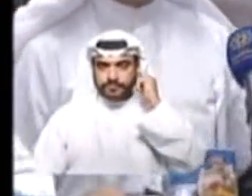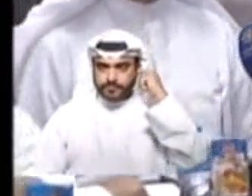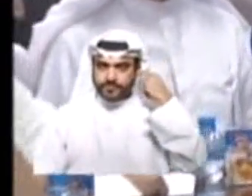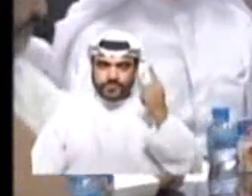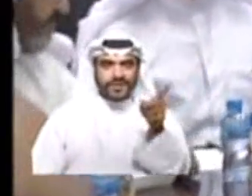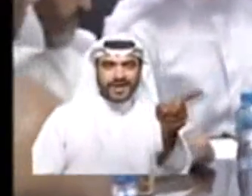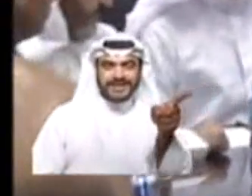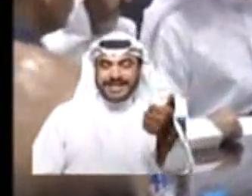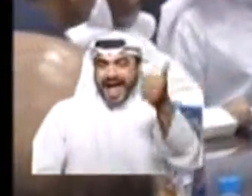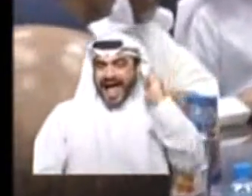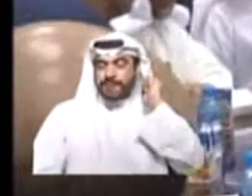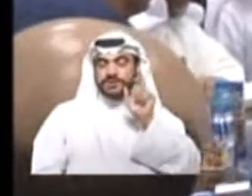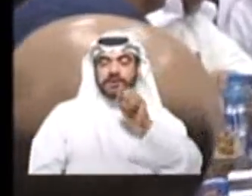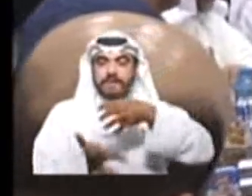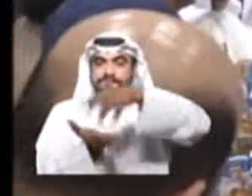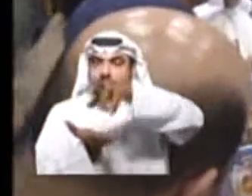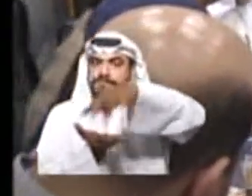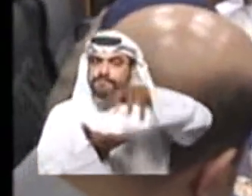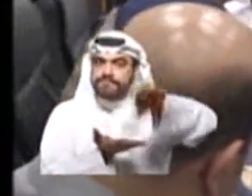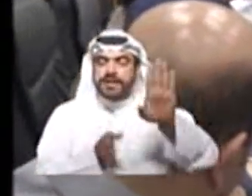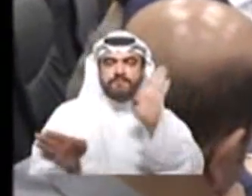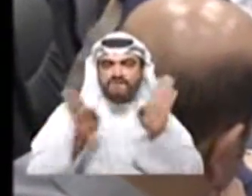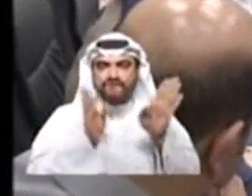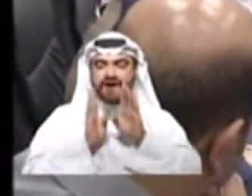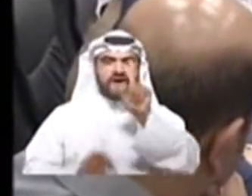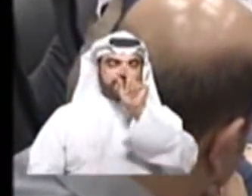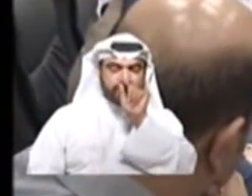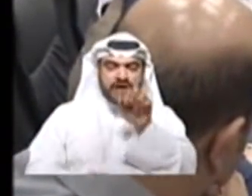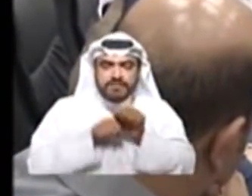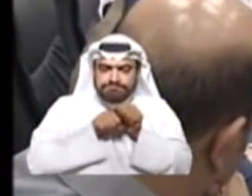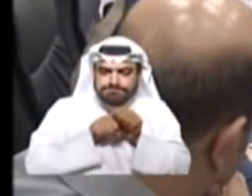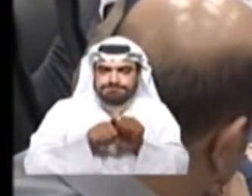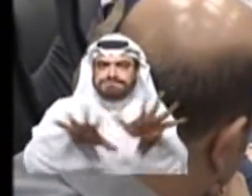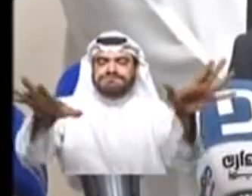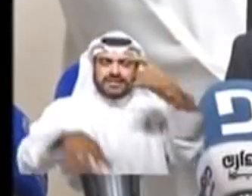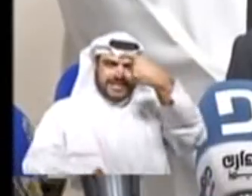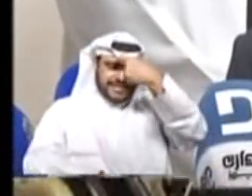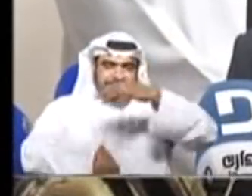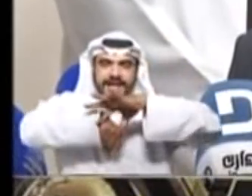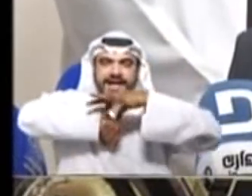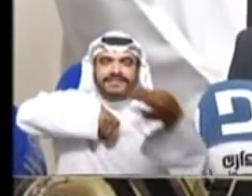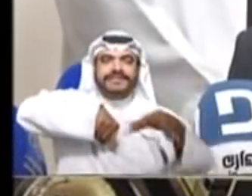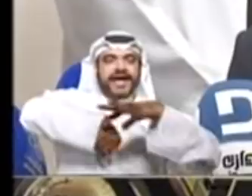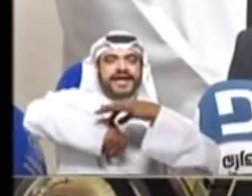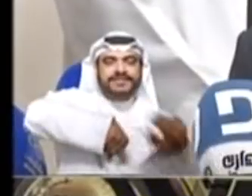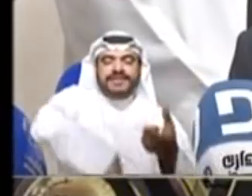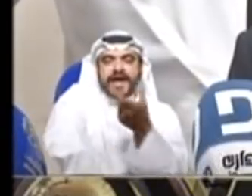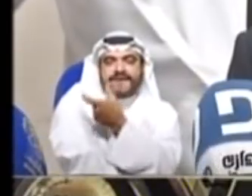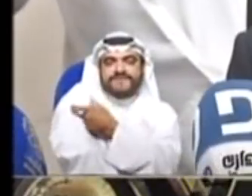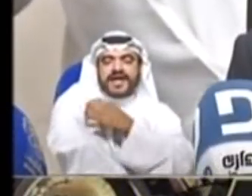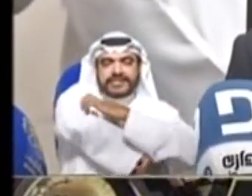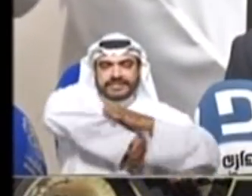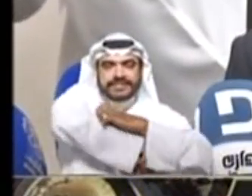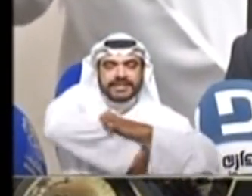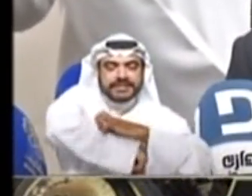تناقلت بعض وسائل الإعلام عن تفشي مرض الجرب في المدارس وتحويل الكثير من الحالات المصابة بهذا المرض إلى مستشفى